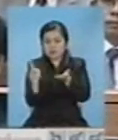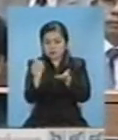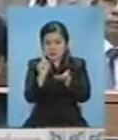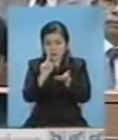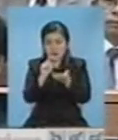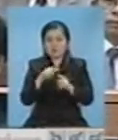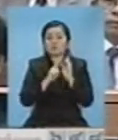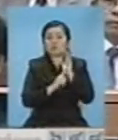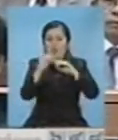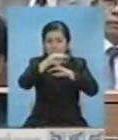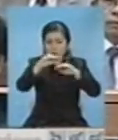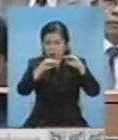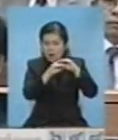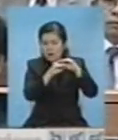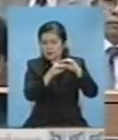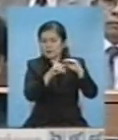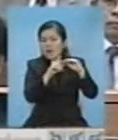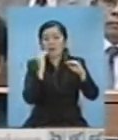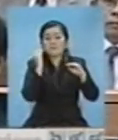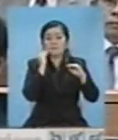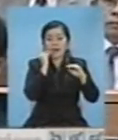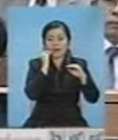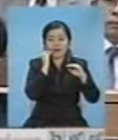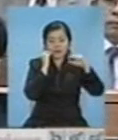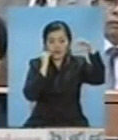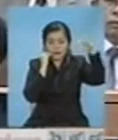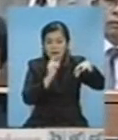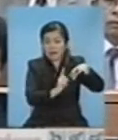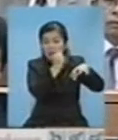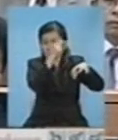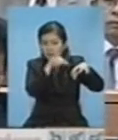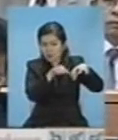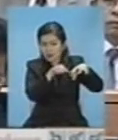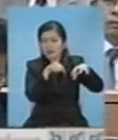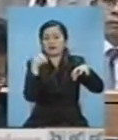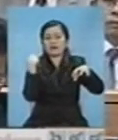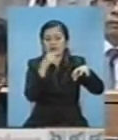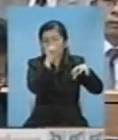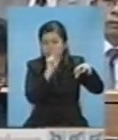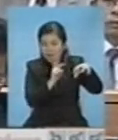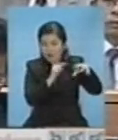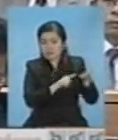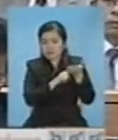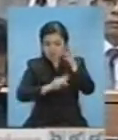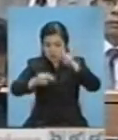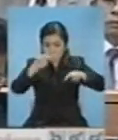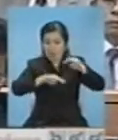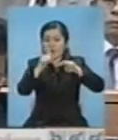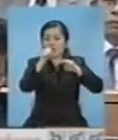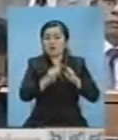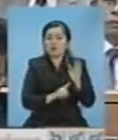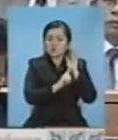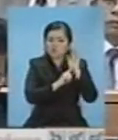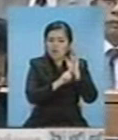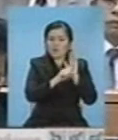ครงการบ้านหลังแรกกรณีบริษัทขออภัยที่เอ่ยนาม SC